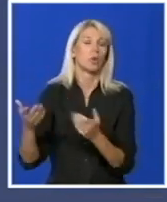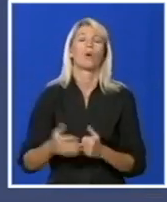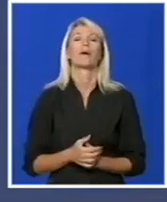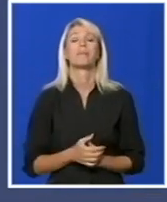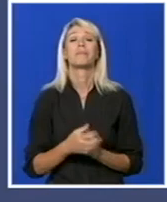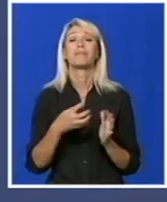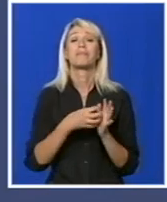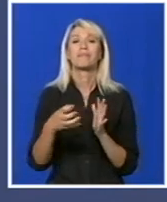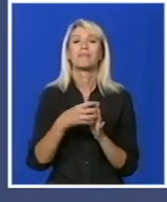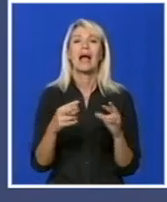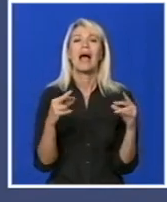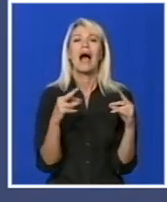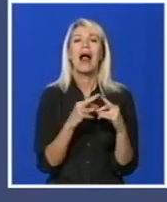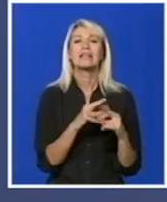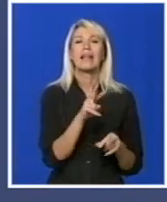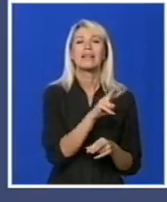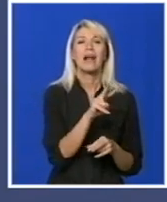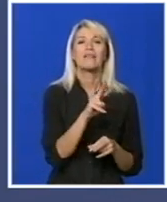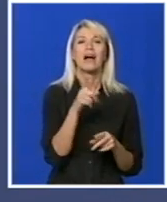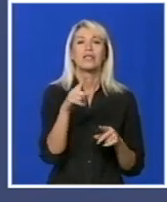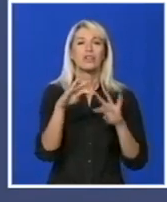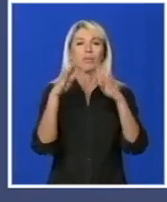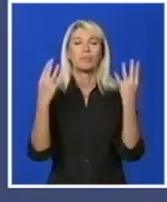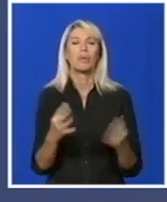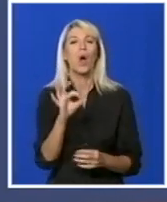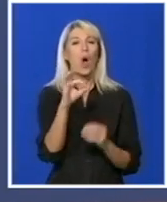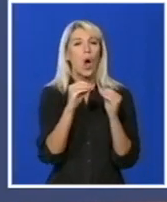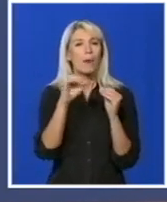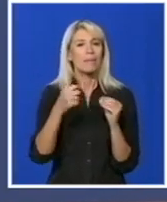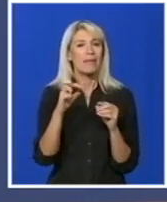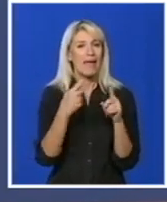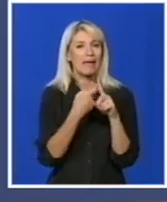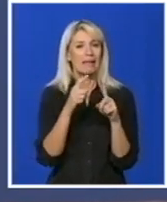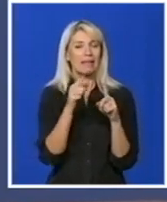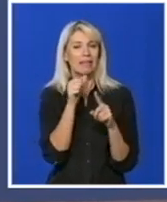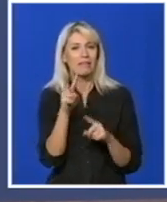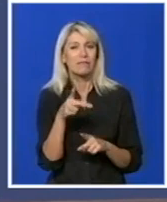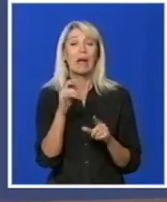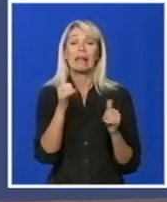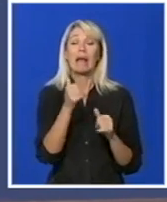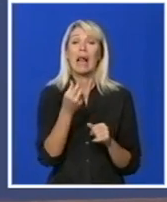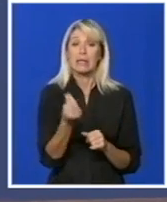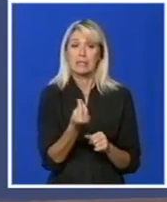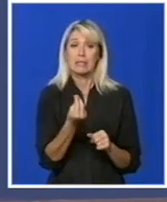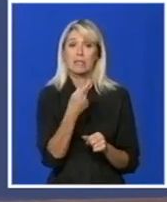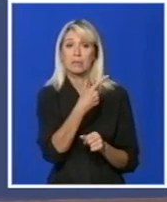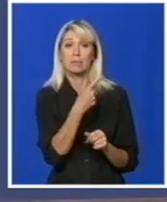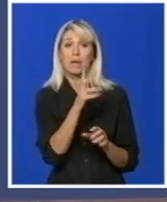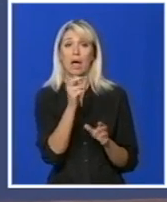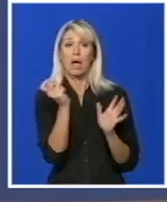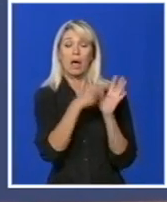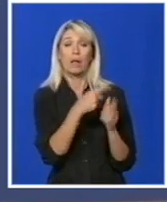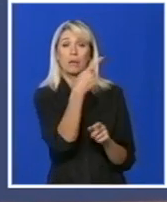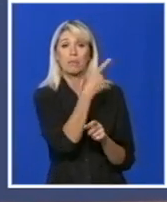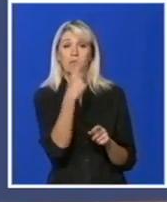Izvolite, Aleksandra. Aleksandra Vasić, portal Objektiv. Da li će Srbija biti uključena u proces nabavke ruske vakcine ili vakcine